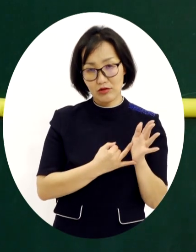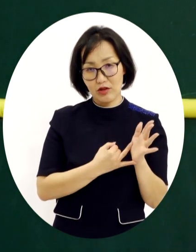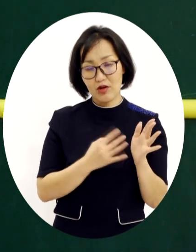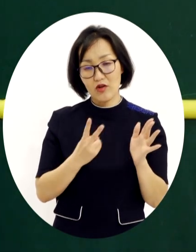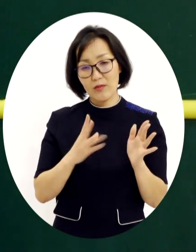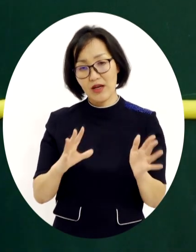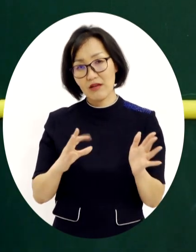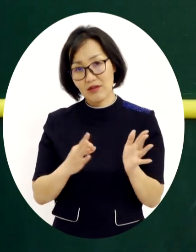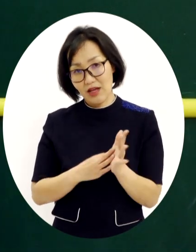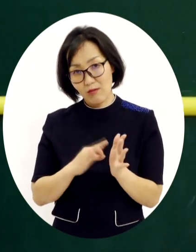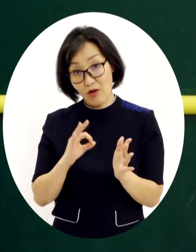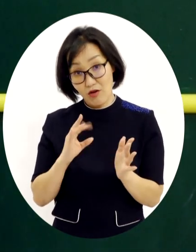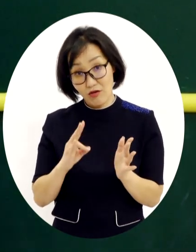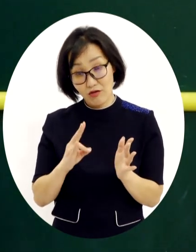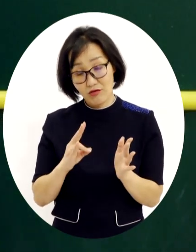2017